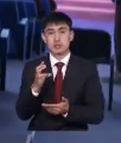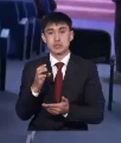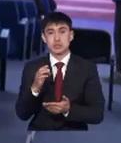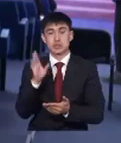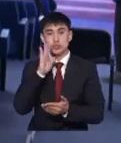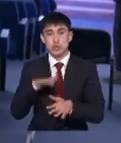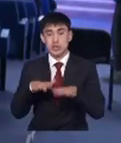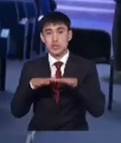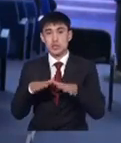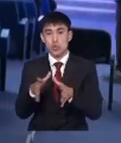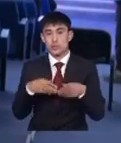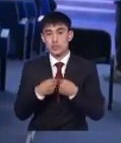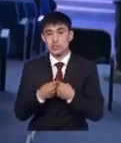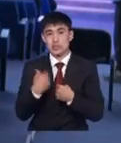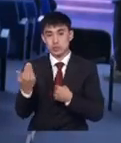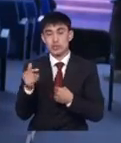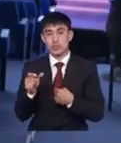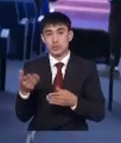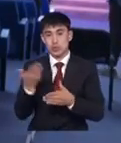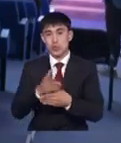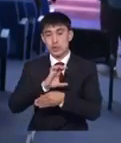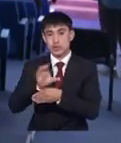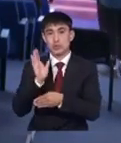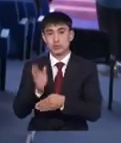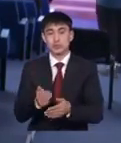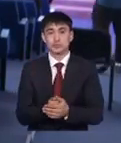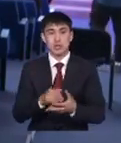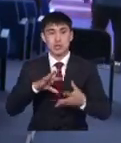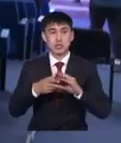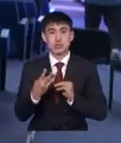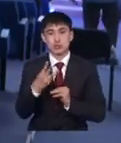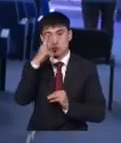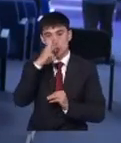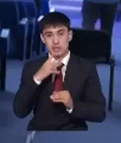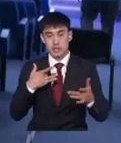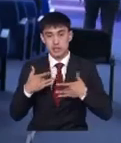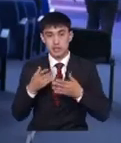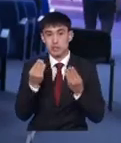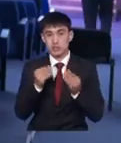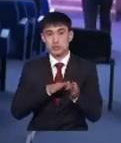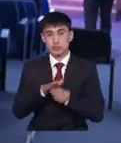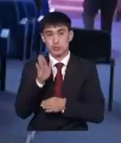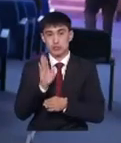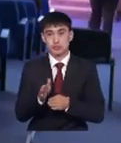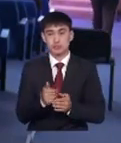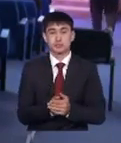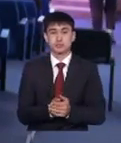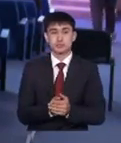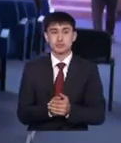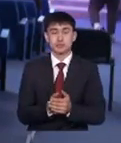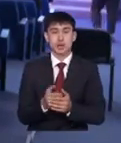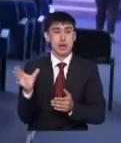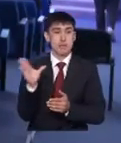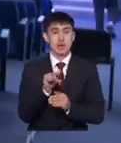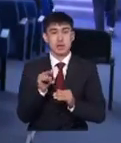кетіп жатқан отбасыларға, сол жақтағы адамдарға көмекке кететін болады. Жалпы үш ай дайындықты өте керемет алып шығамыз деген үміттеміз. Осы жерде